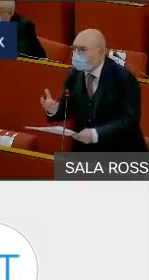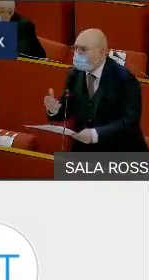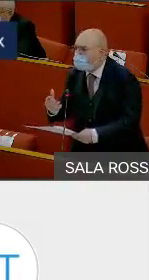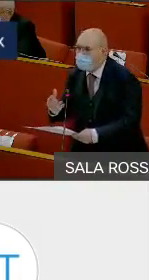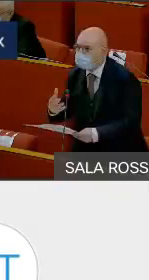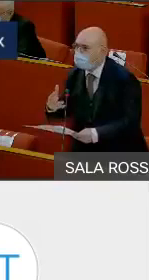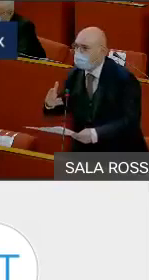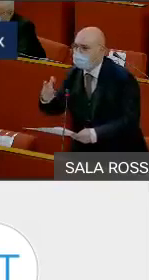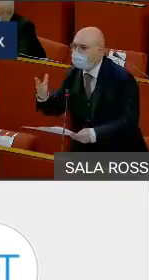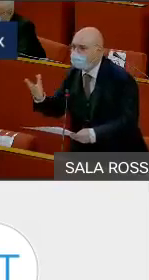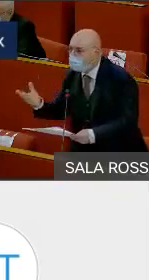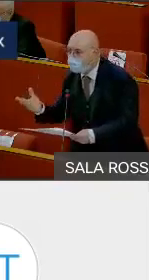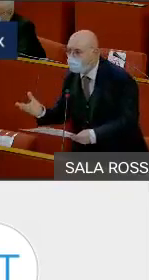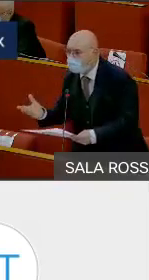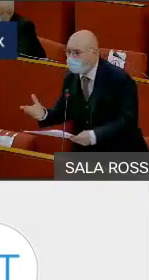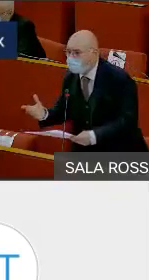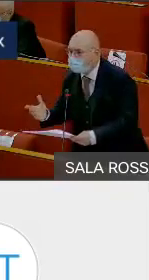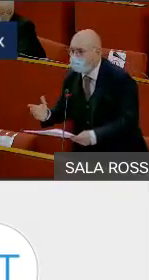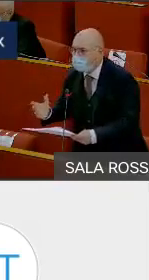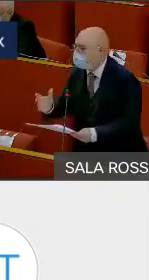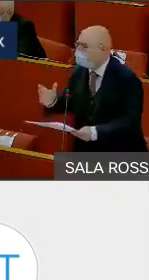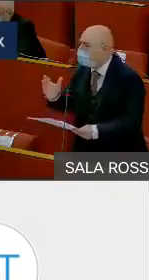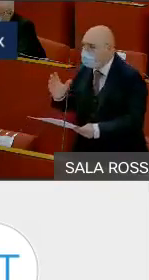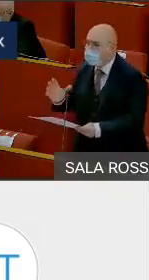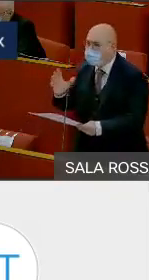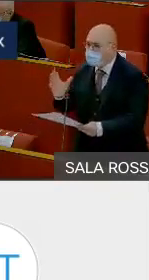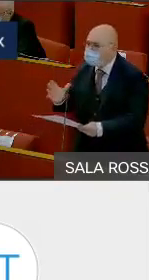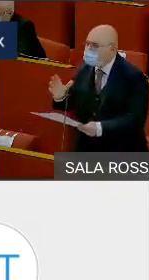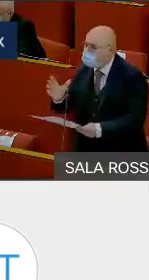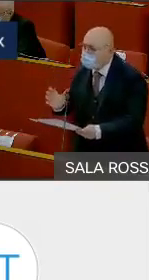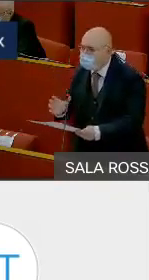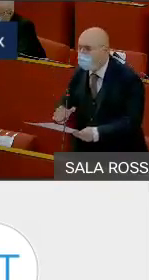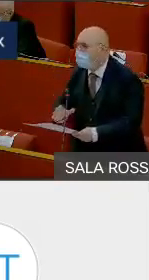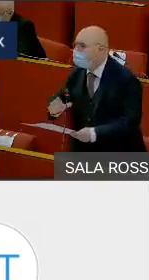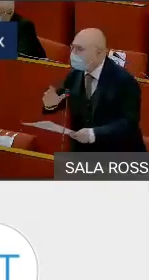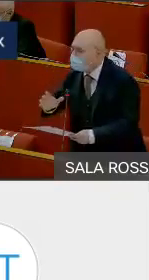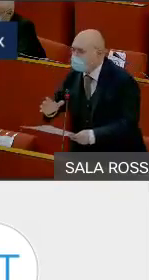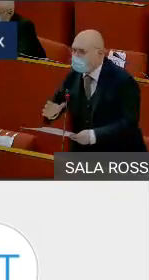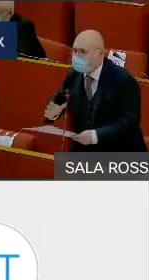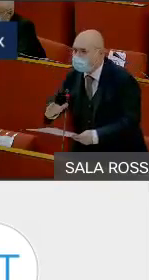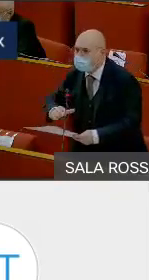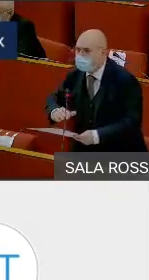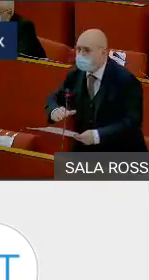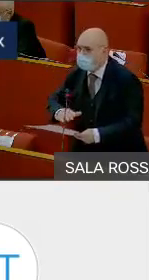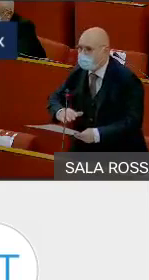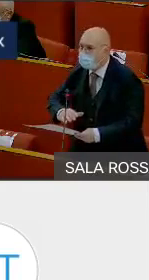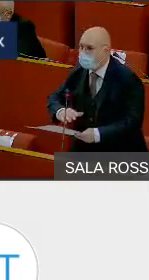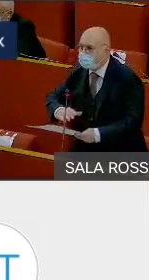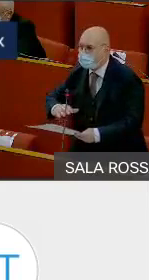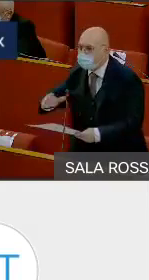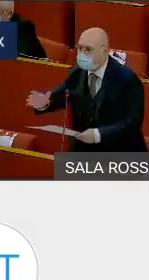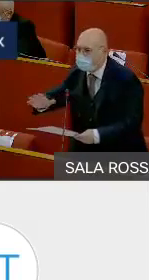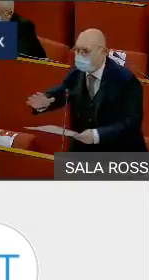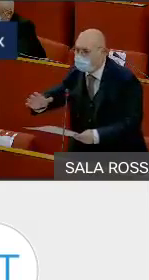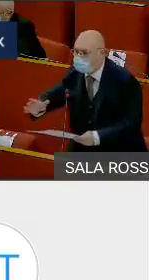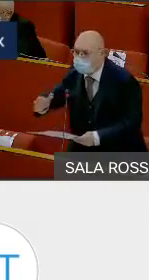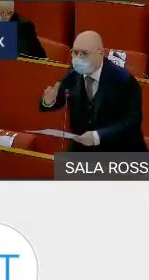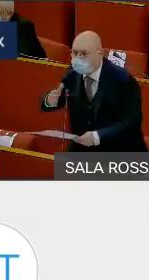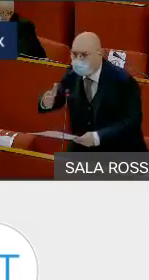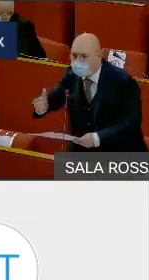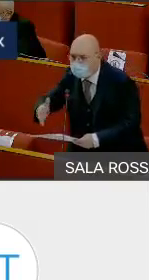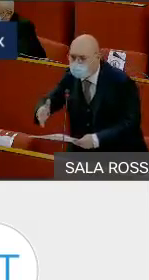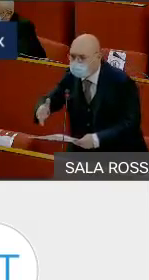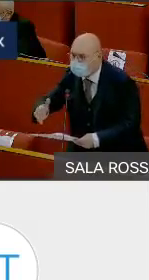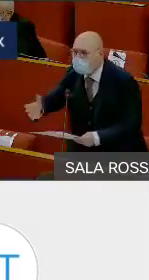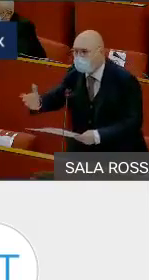è una sperimentazione quella che si vuol fare meglio sarebbe evitare che la sperimentazione abbia un carattere generale per tutta una città